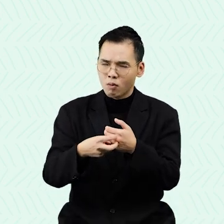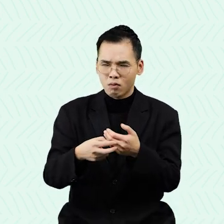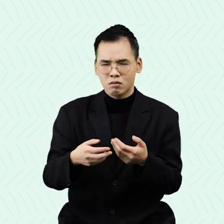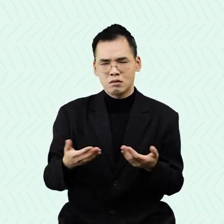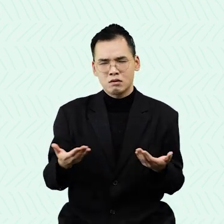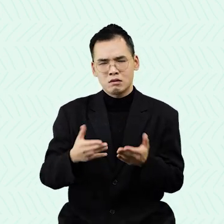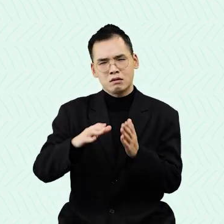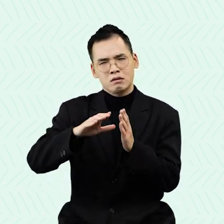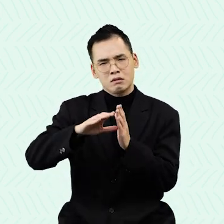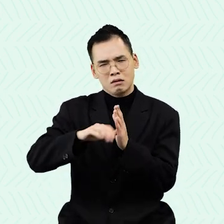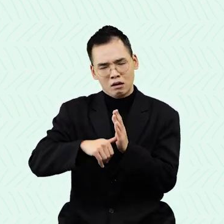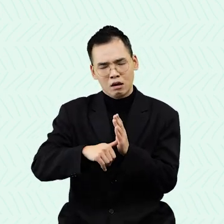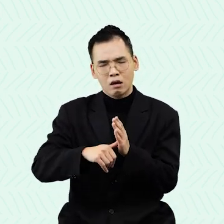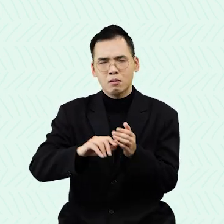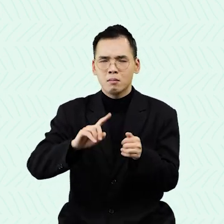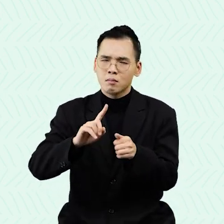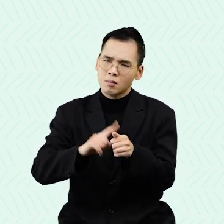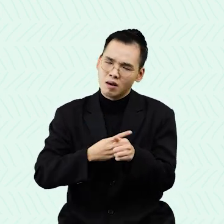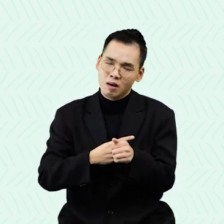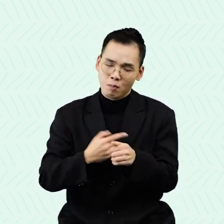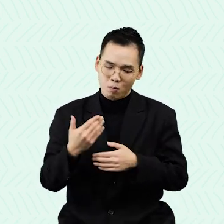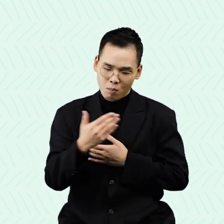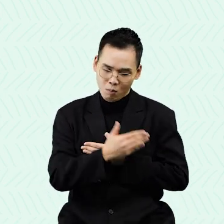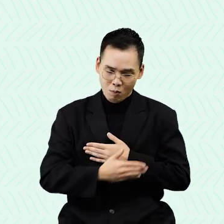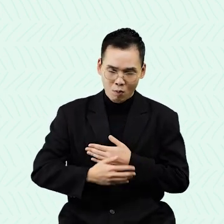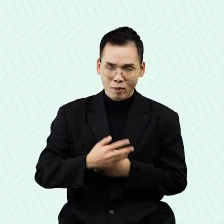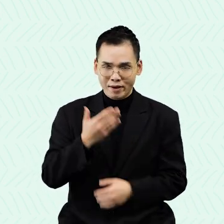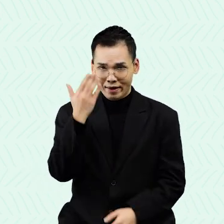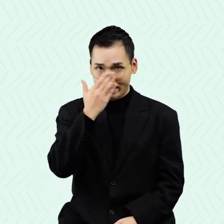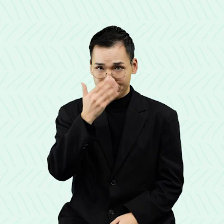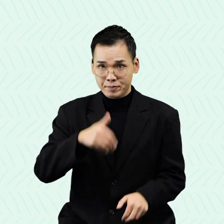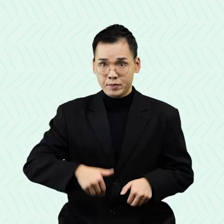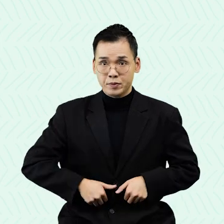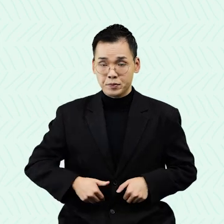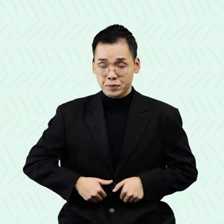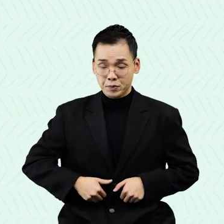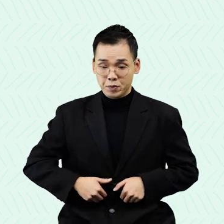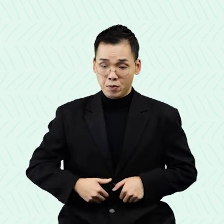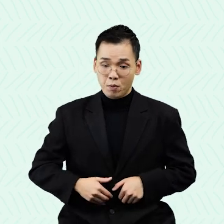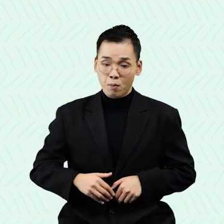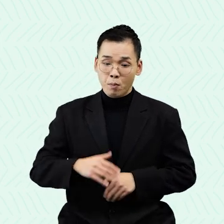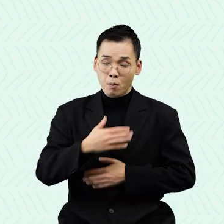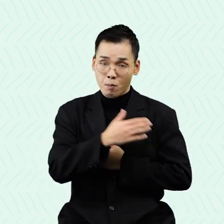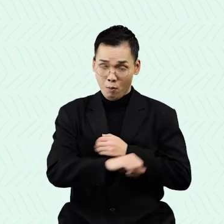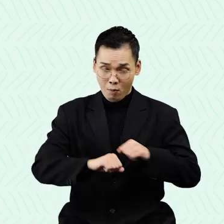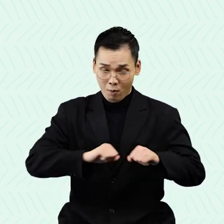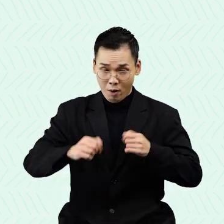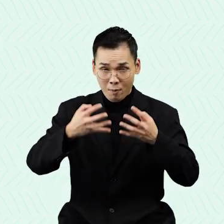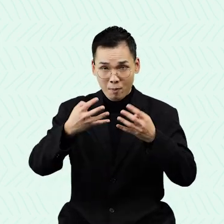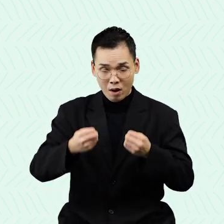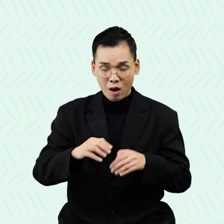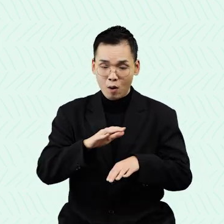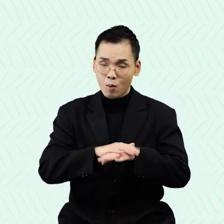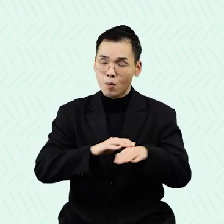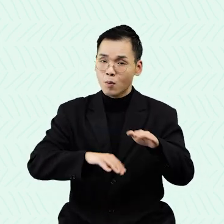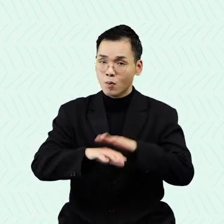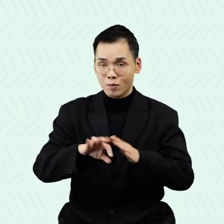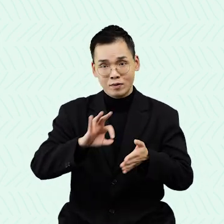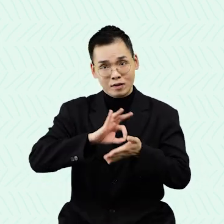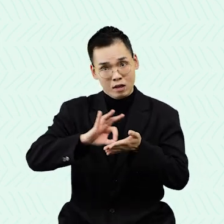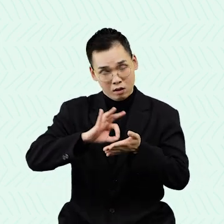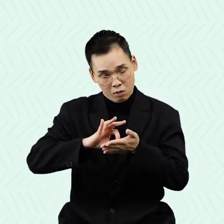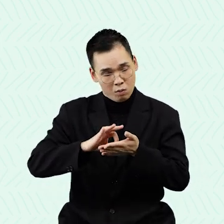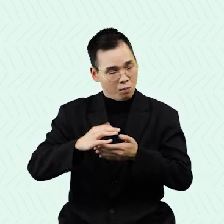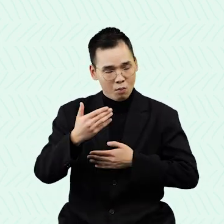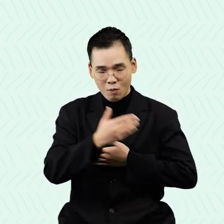보니 개인위생관리가 가능해야 하며 신체적인 활동이 많은 직무이기 때문에 양손 사용 및